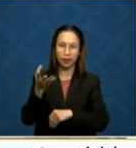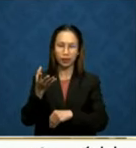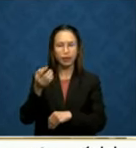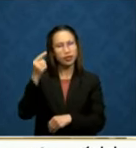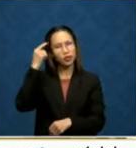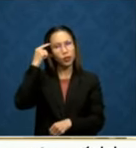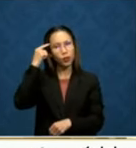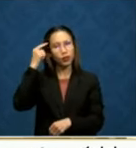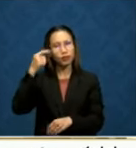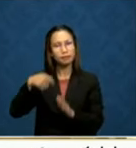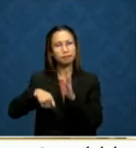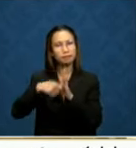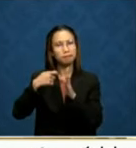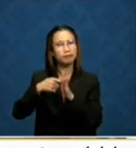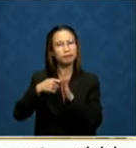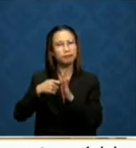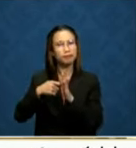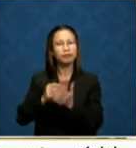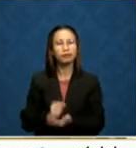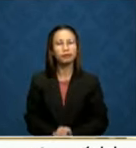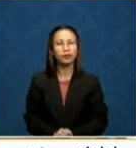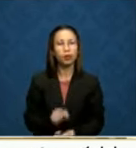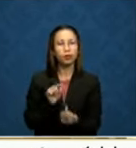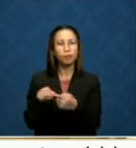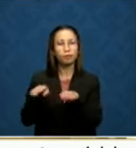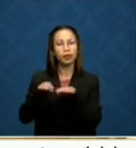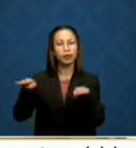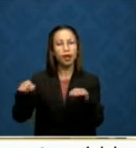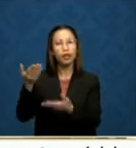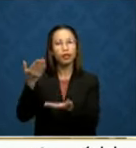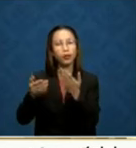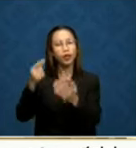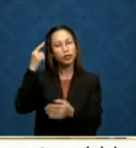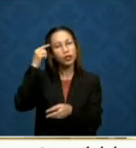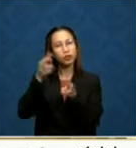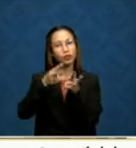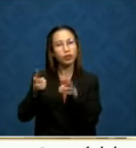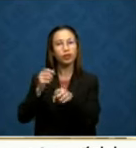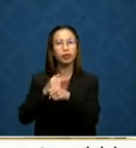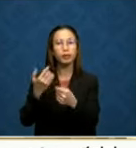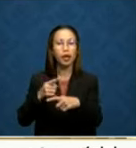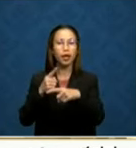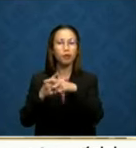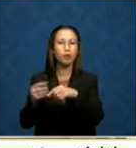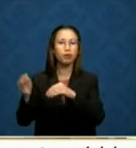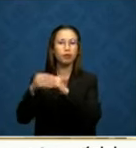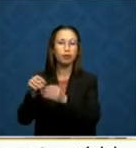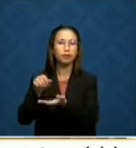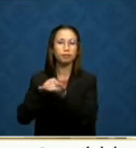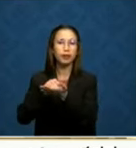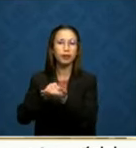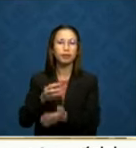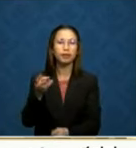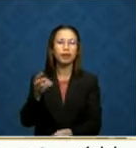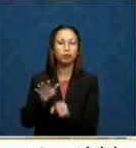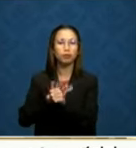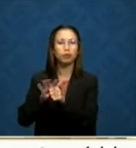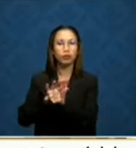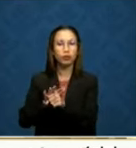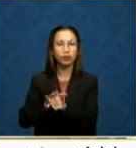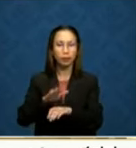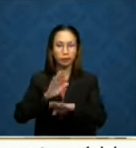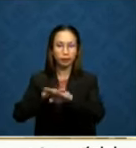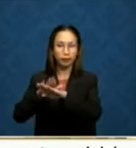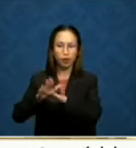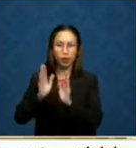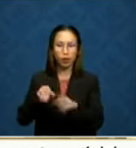ความสมเหตุสมผลจะมีมตรฐานหรอมตรการยัไได้บ้าง ที่อาจพอเลียกน์ผู้ให้บริการมา